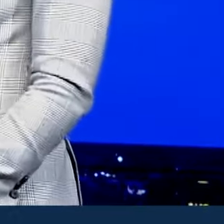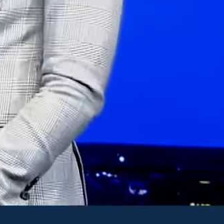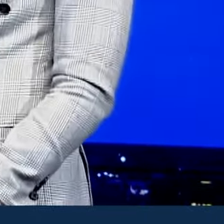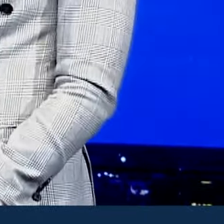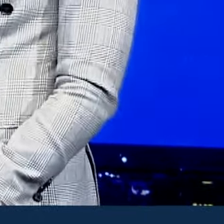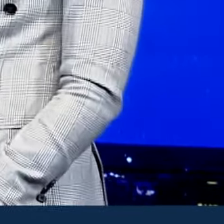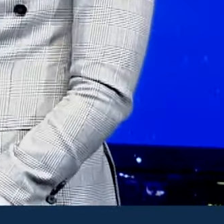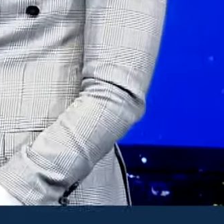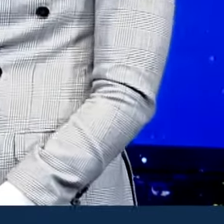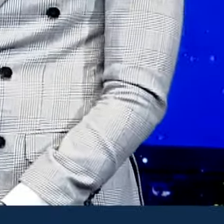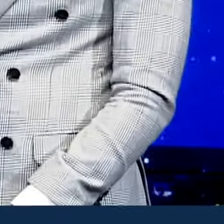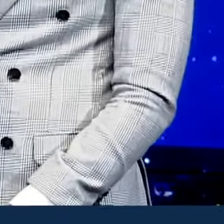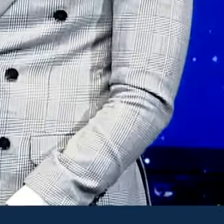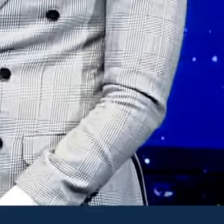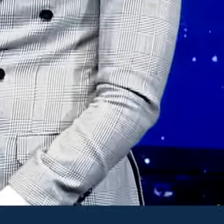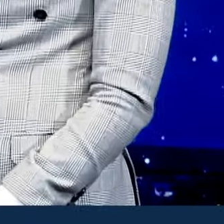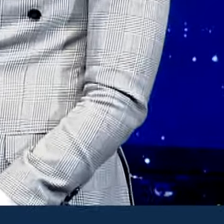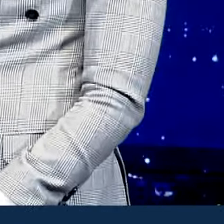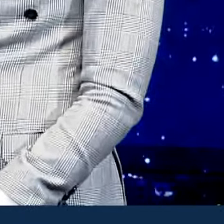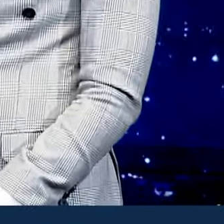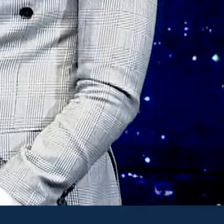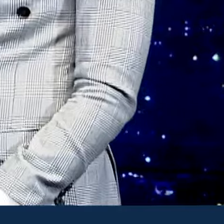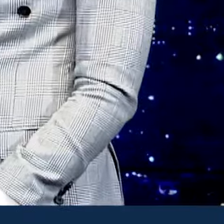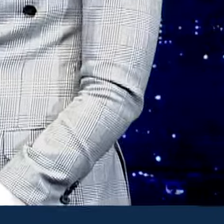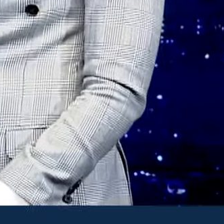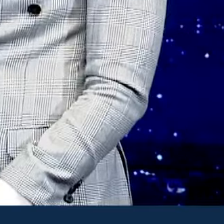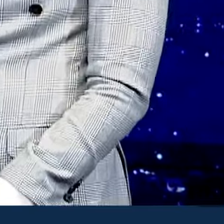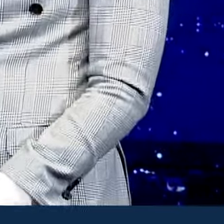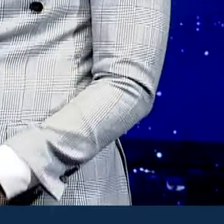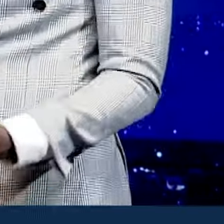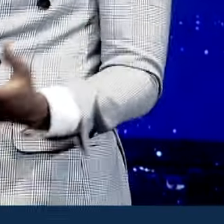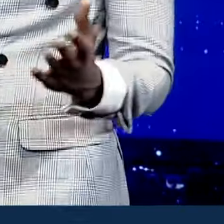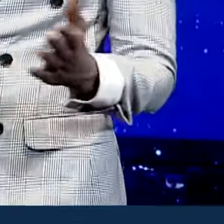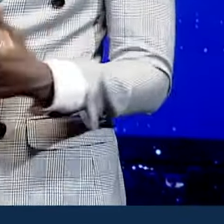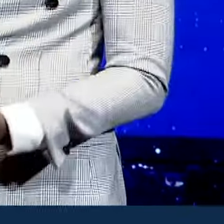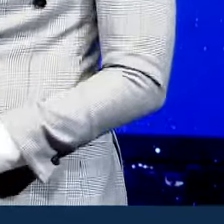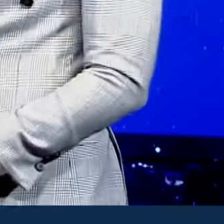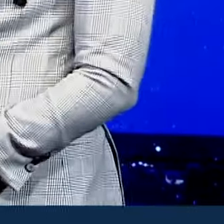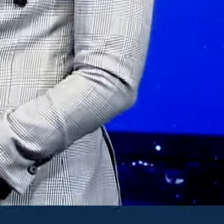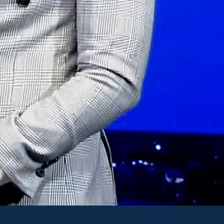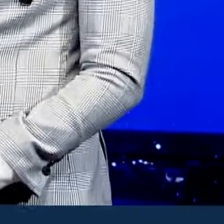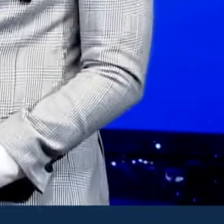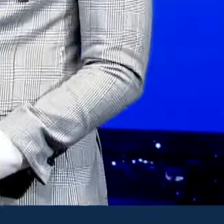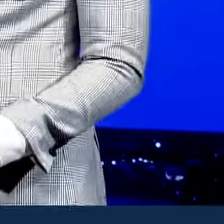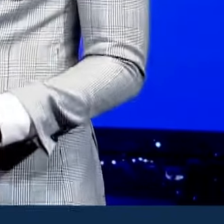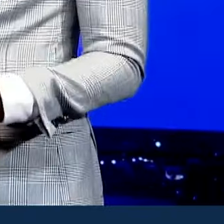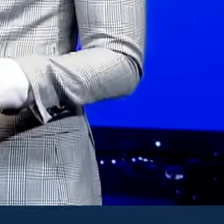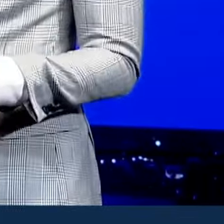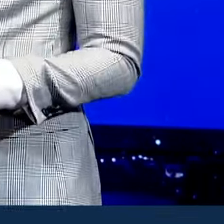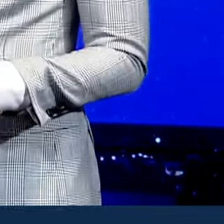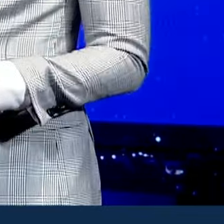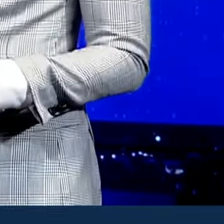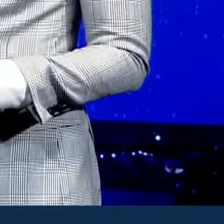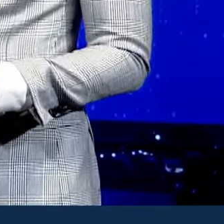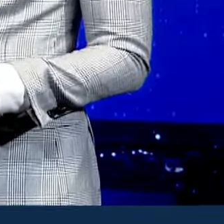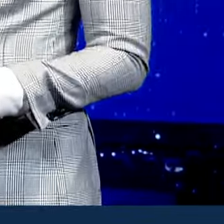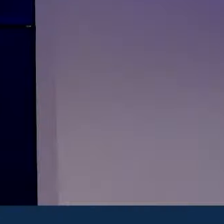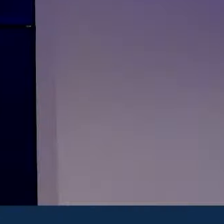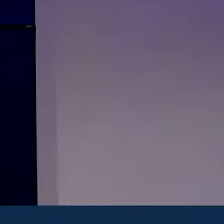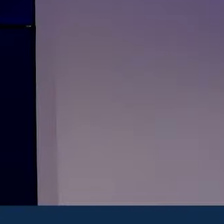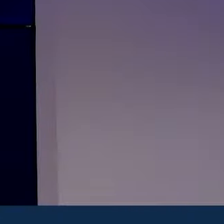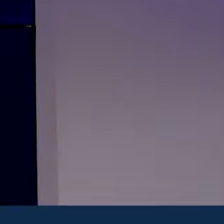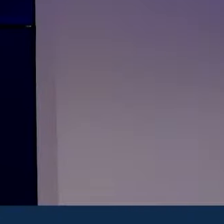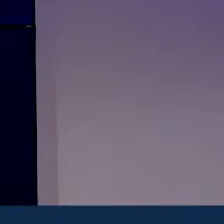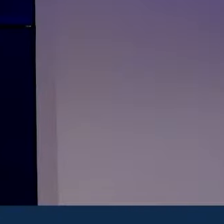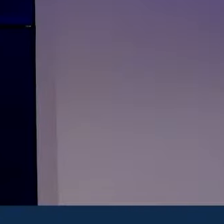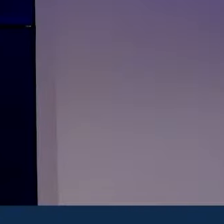bimeze bite ko wahoze ureba? Wahoze ubona bimeze bite? Nabonye ari byiza ariko hagomba kubamo kuba